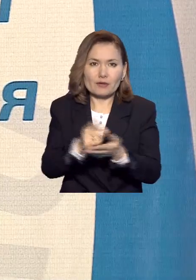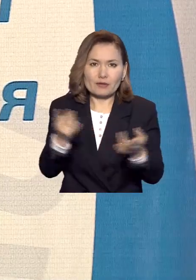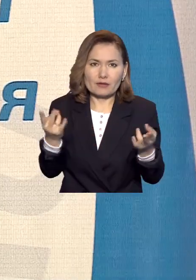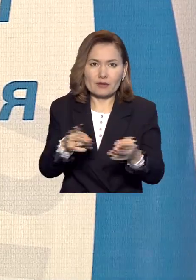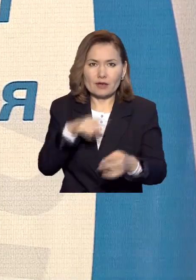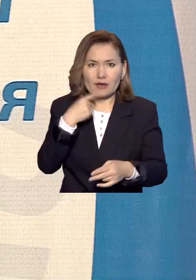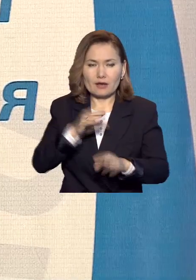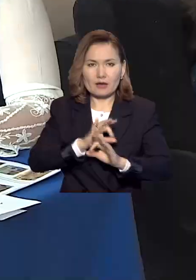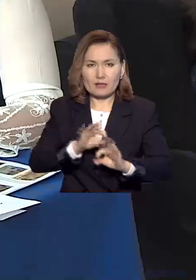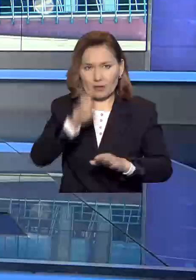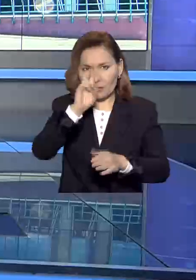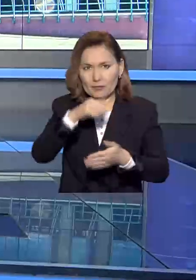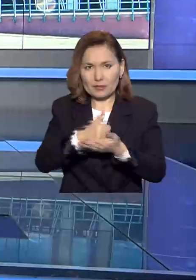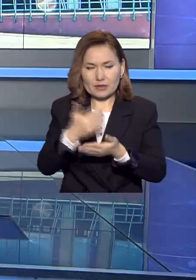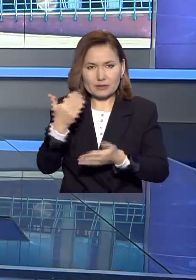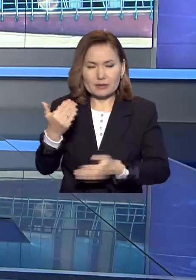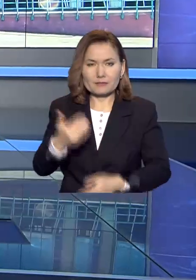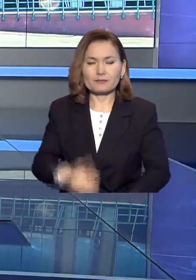президент.